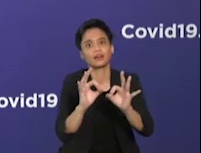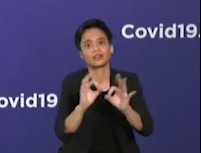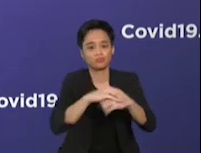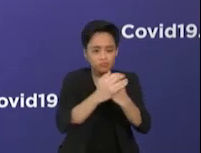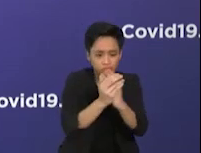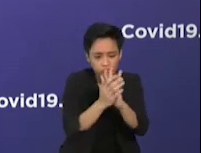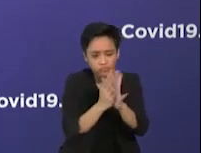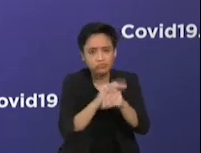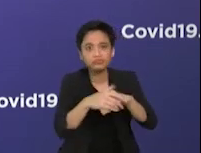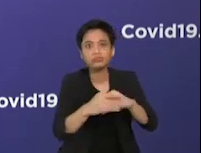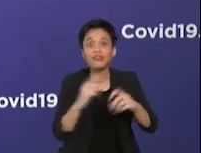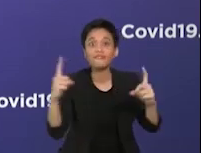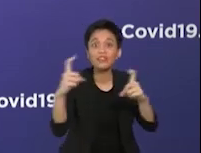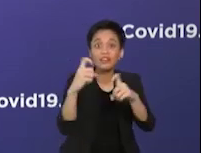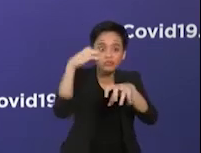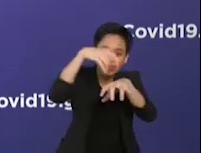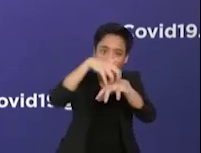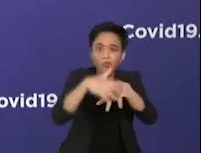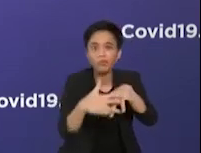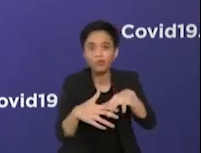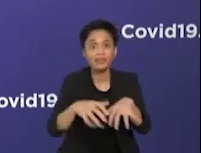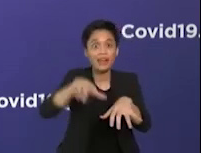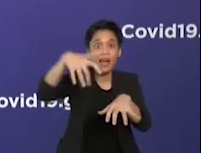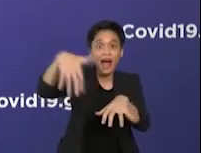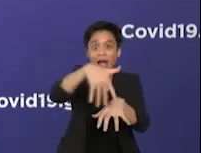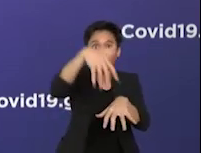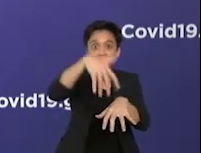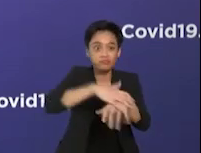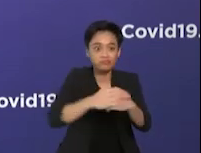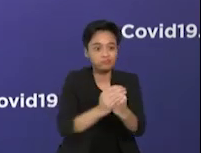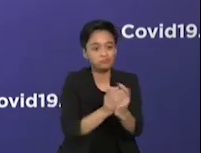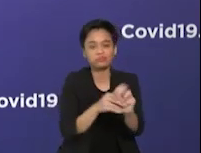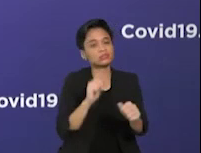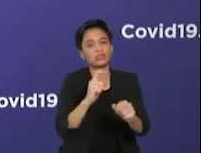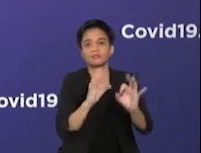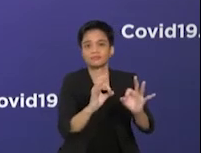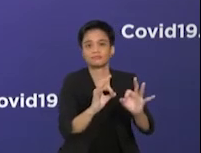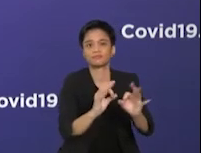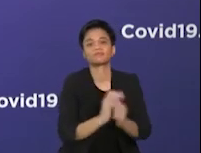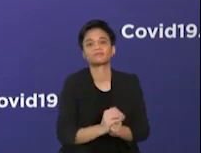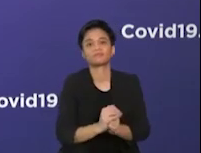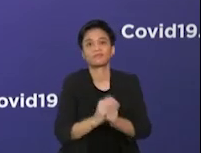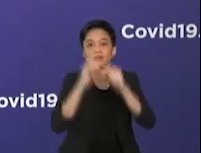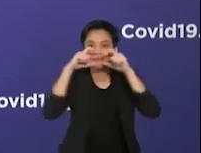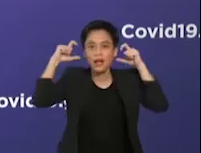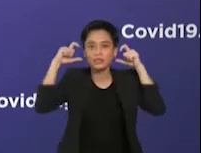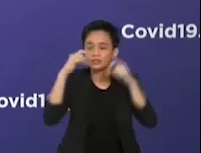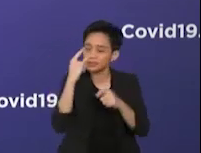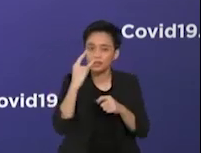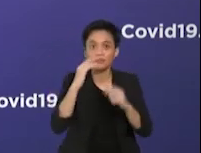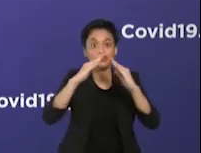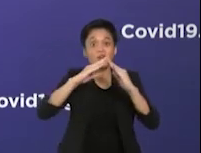menghilangkan cemaran virus yang berada ditangan kita gunakan masker setiap saat